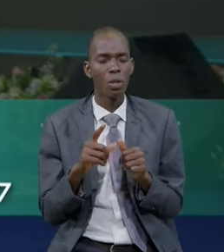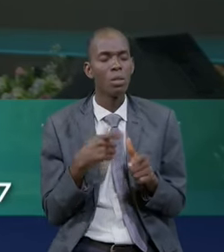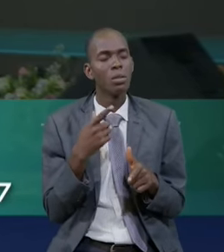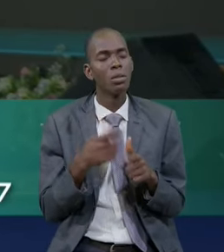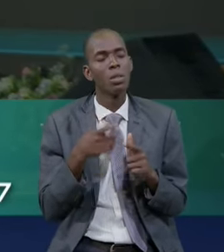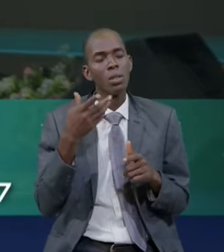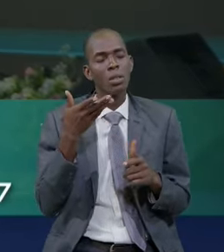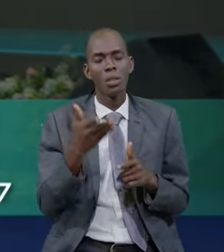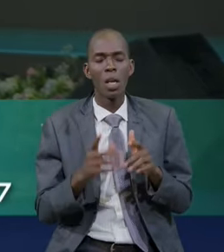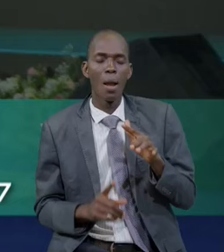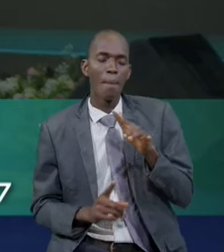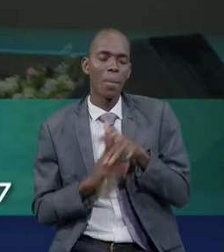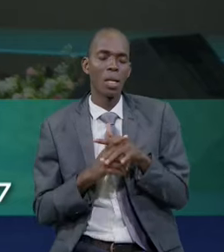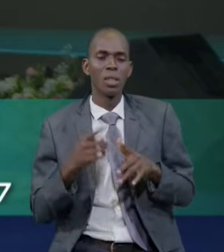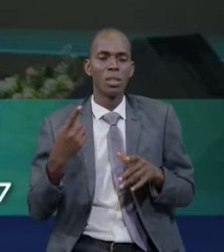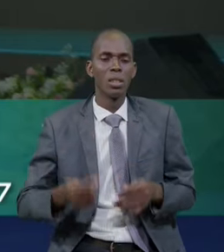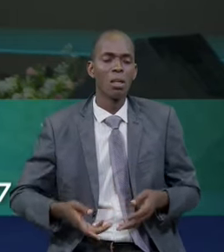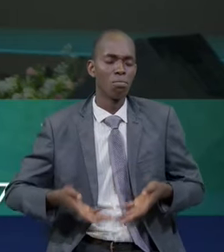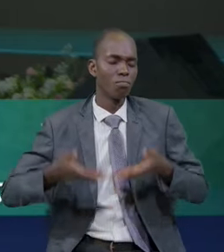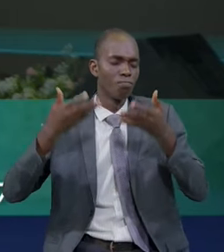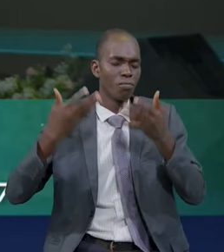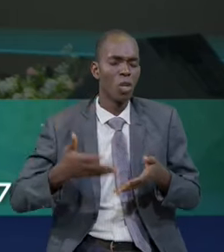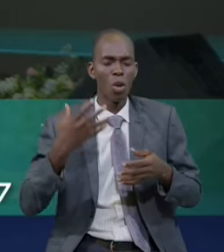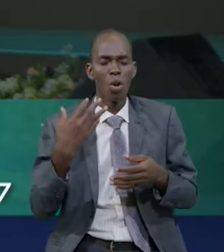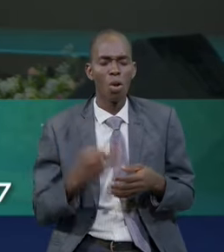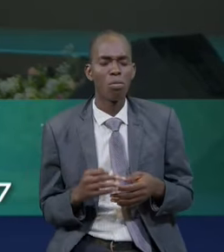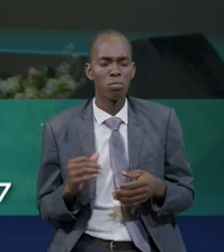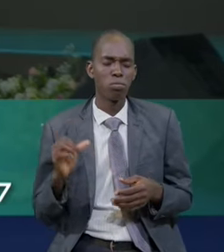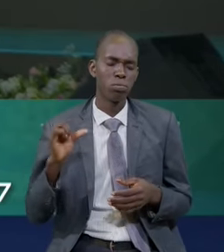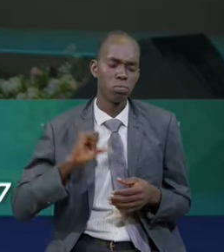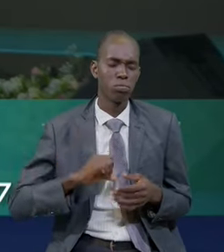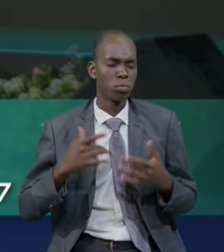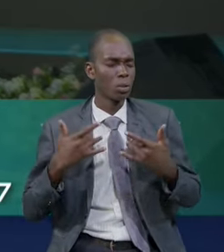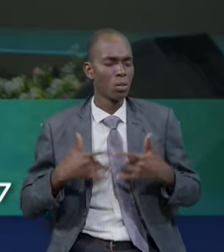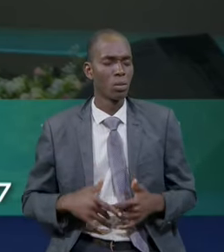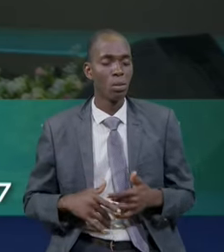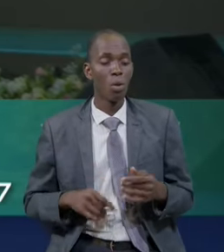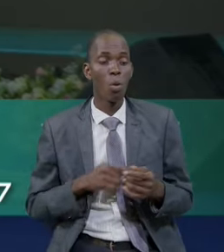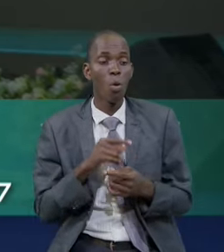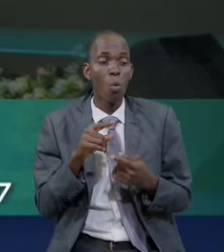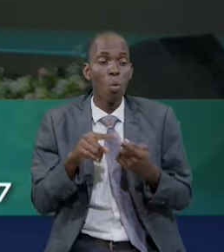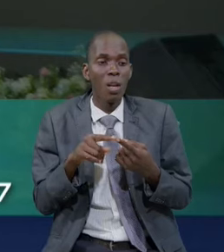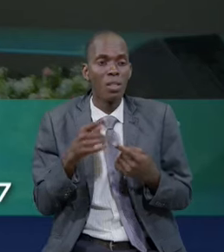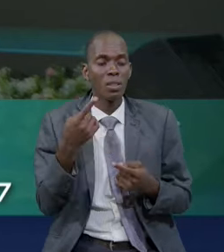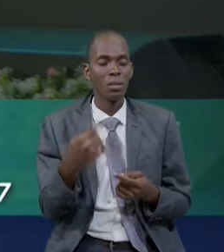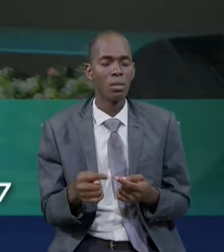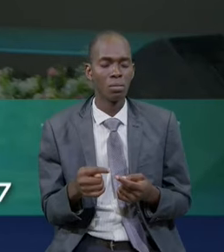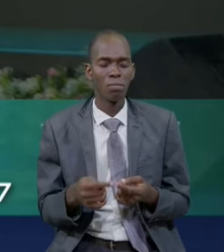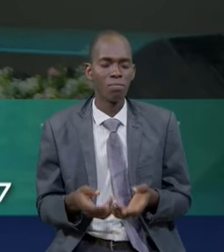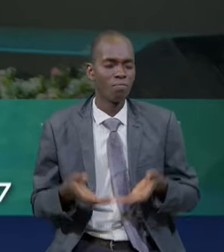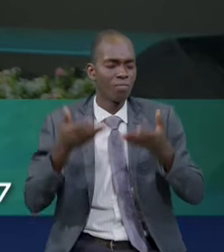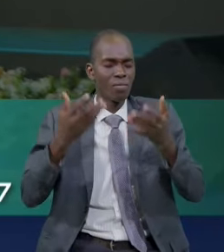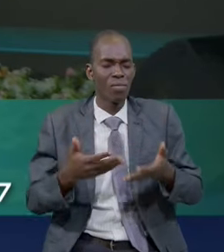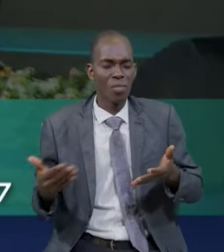condamnation, et le fardeau de douleur, de pression. Et le fardeau pèse sur toi. Mais